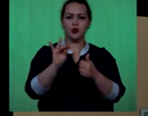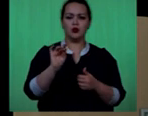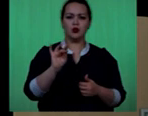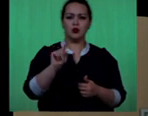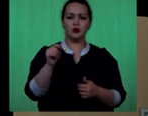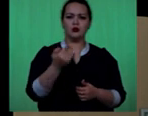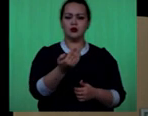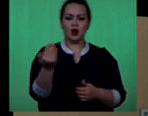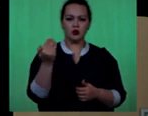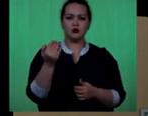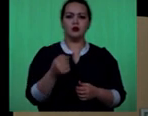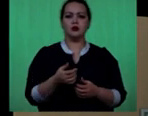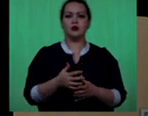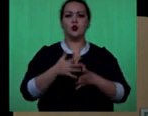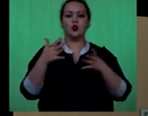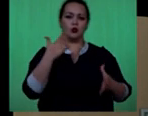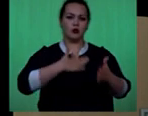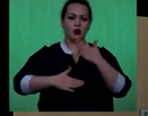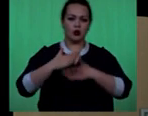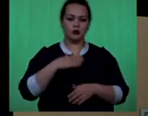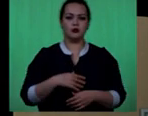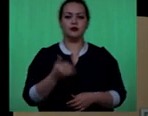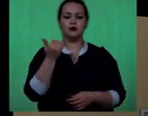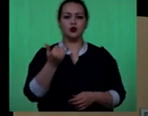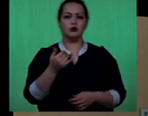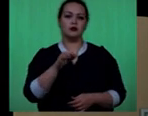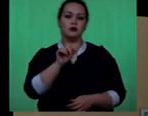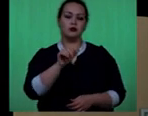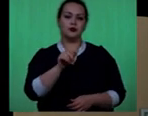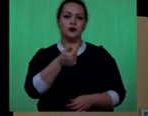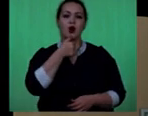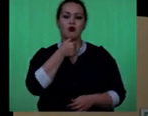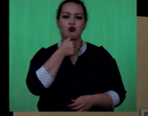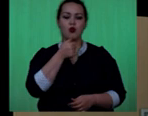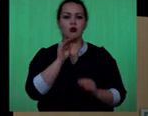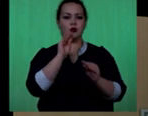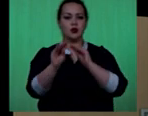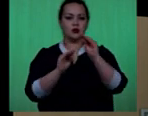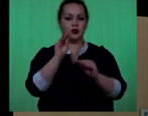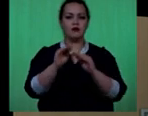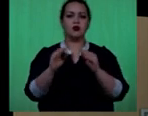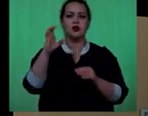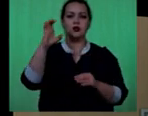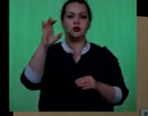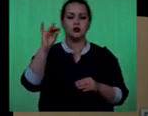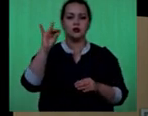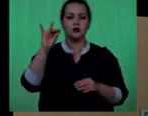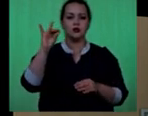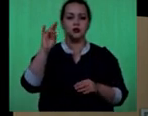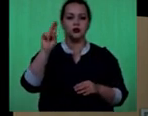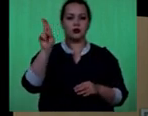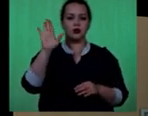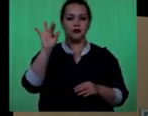радость а сейчас ребята попробуем составить синквейн но для этого мы узнаем что такое